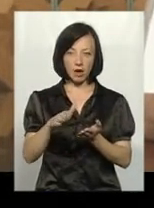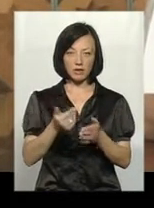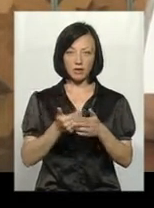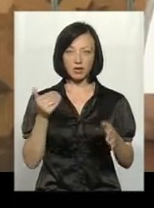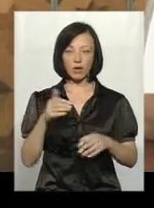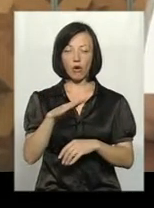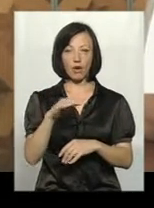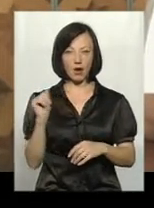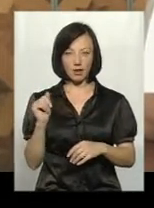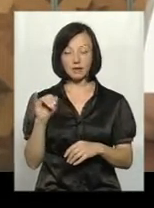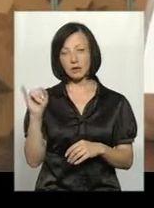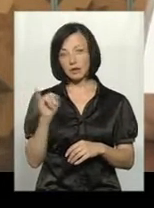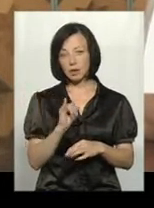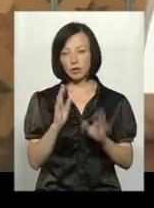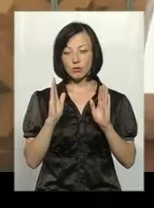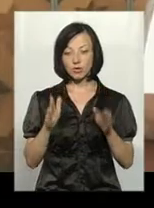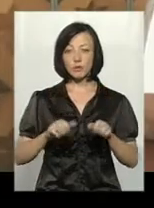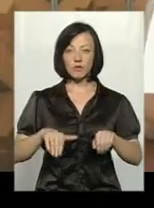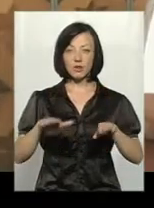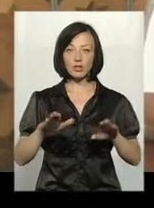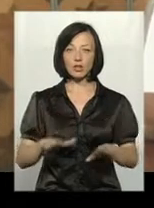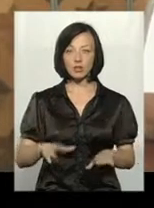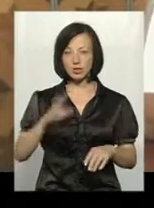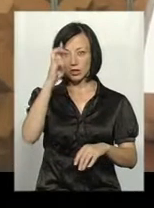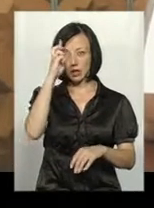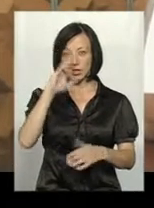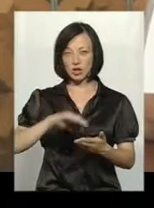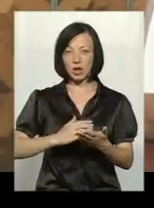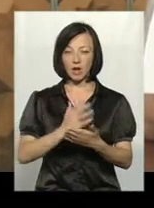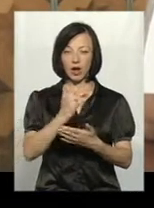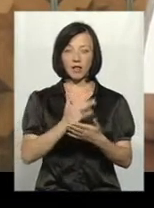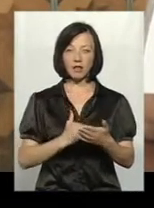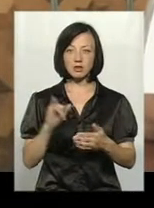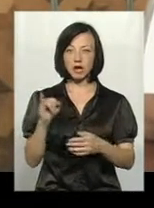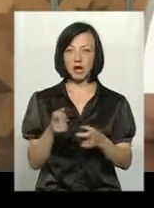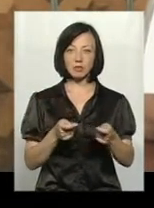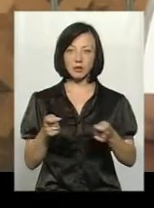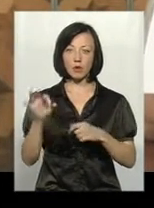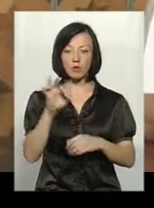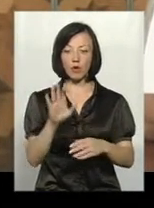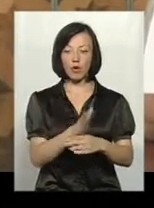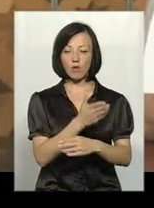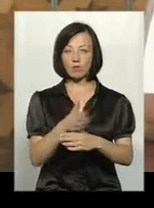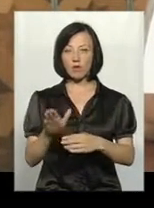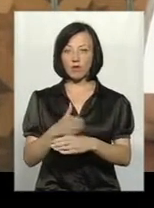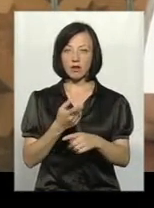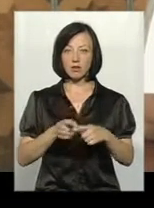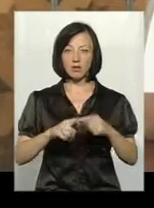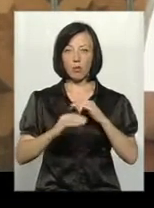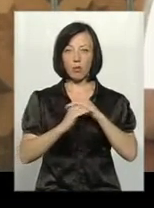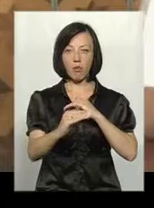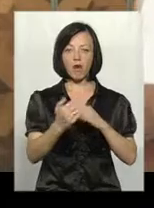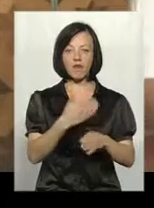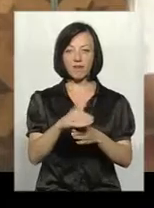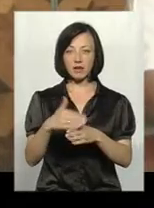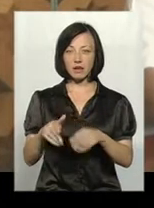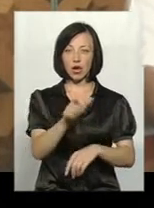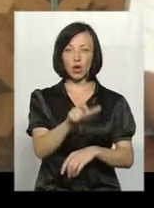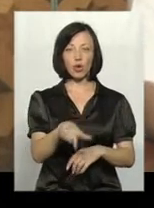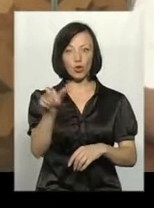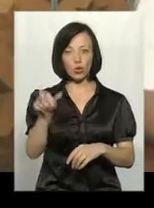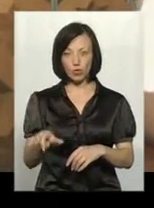оренди. Ось, і будемо вирішувати з Держгеокадастром та адміністрацією про розпаювання цього поля і виділення людям в